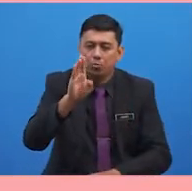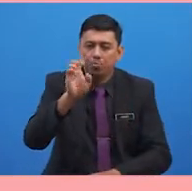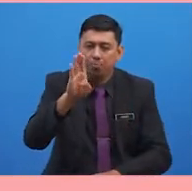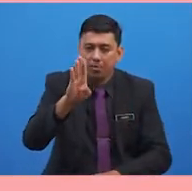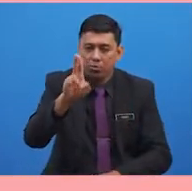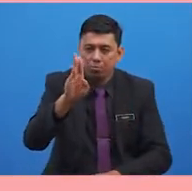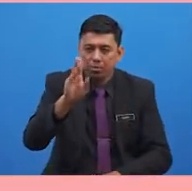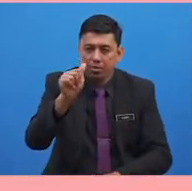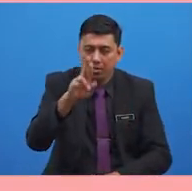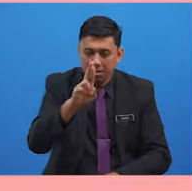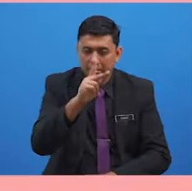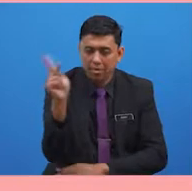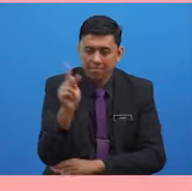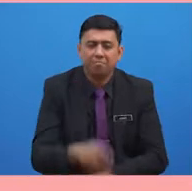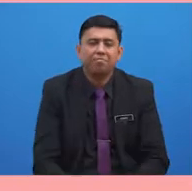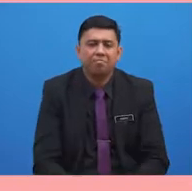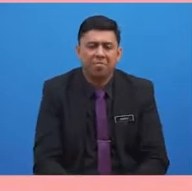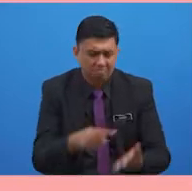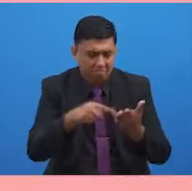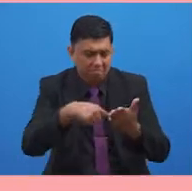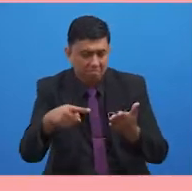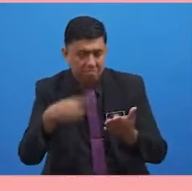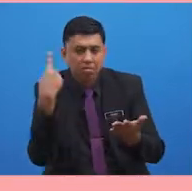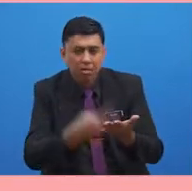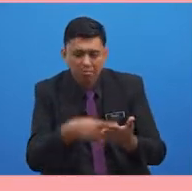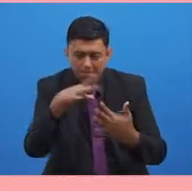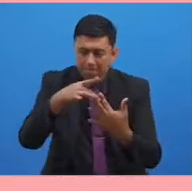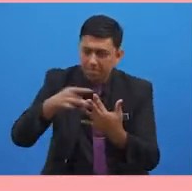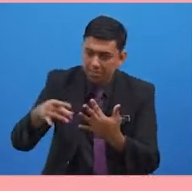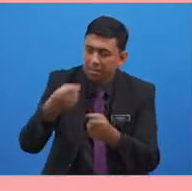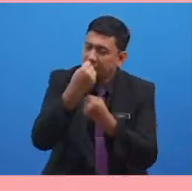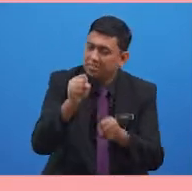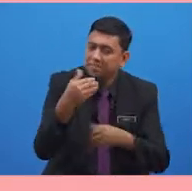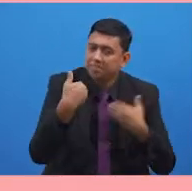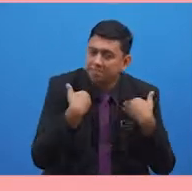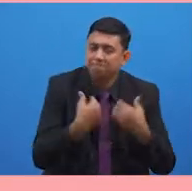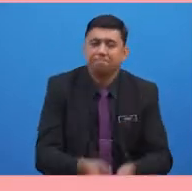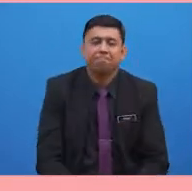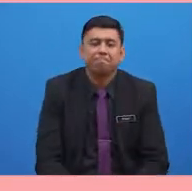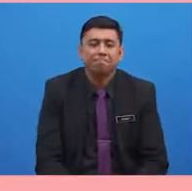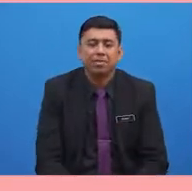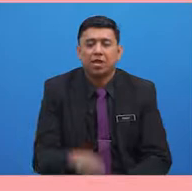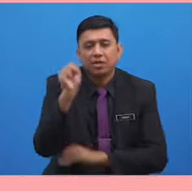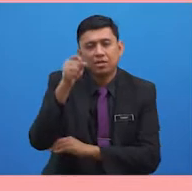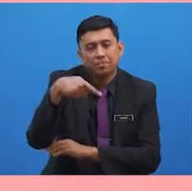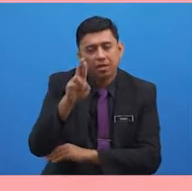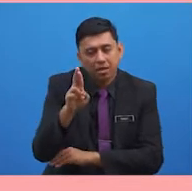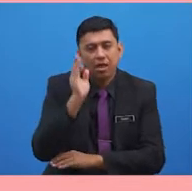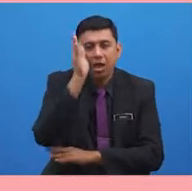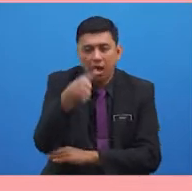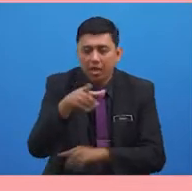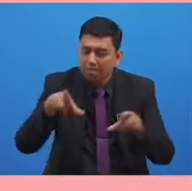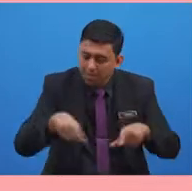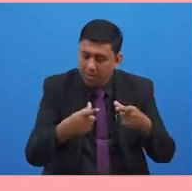raya dimulakan dengan semakkan daftar pemilih sedia ada. Kemudian, SPR